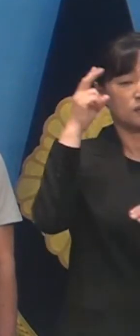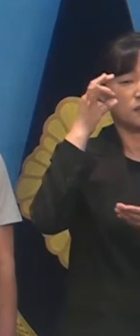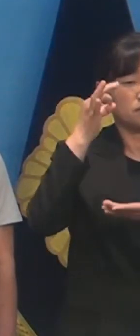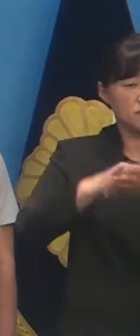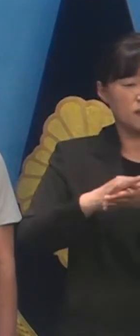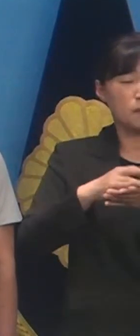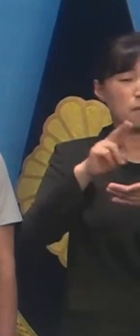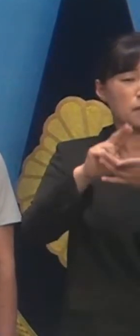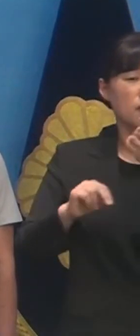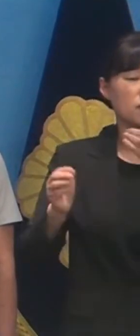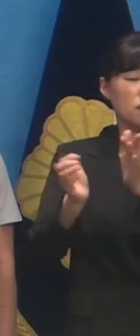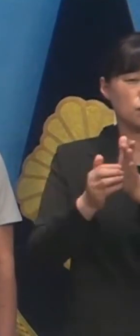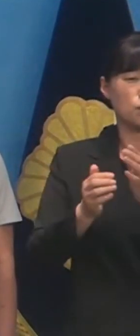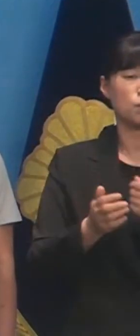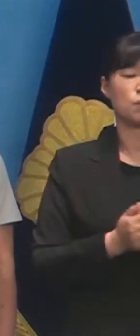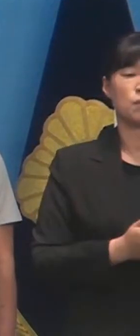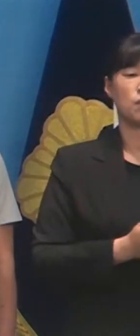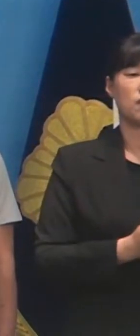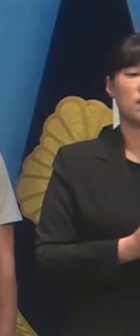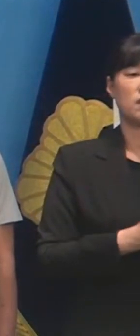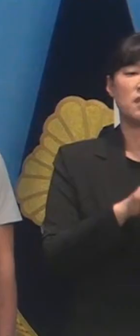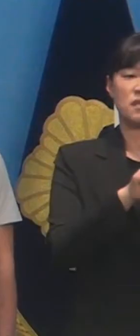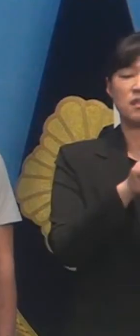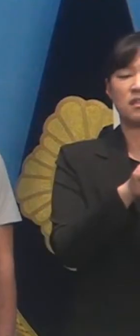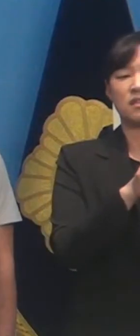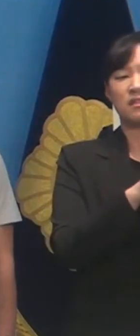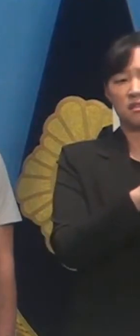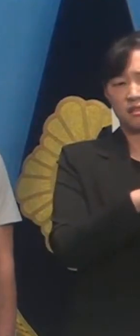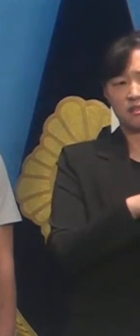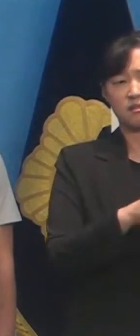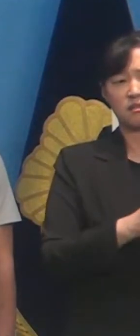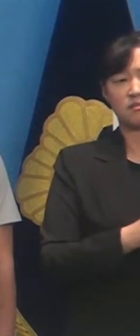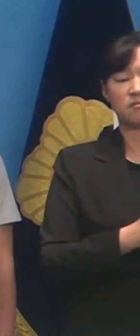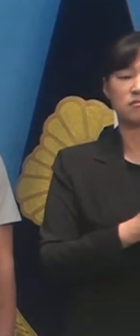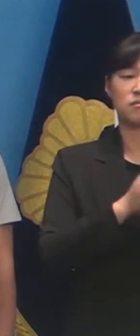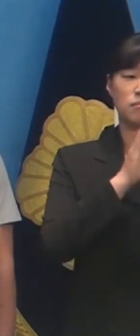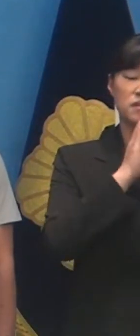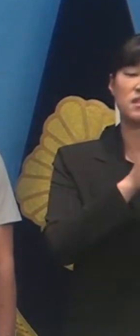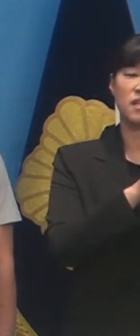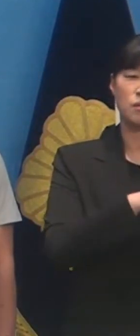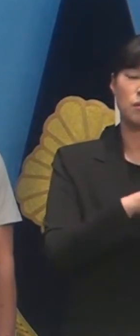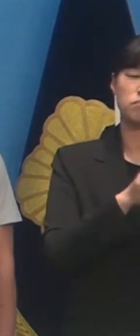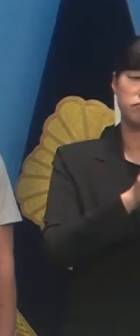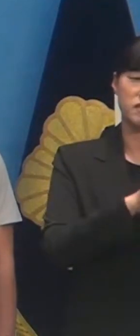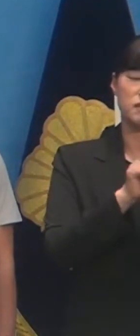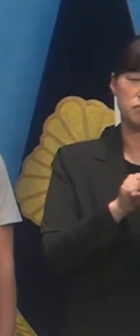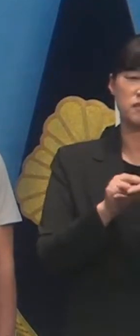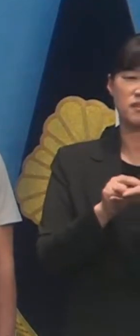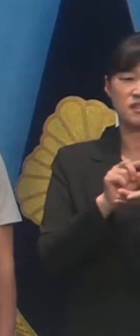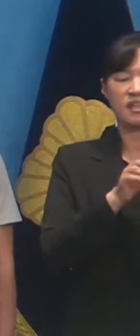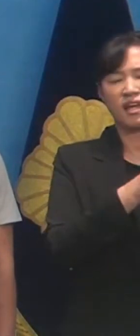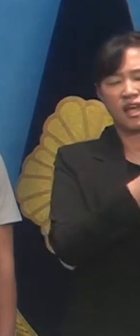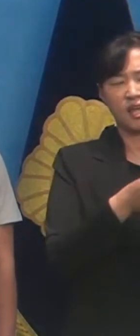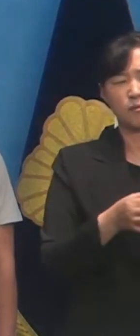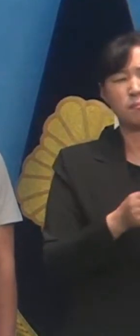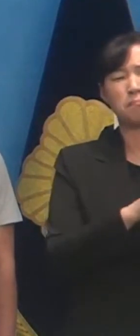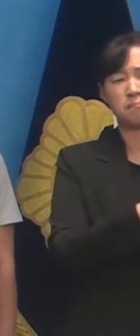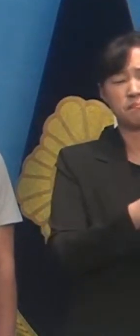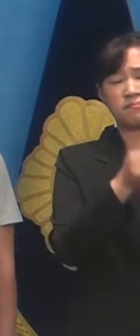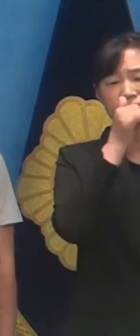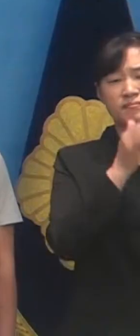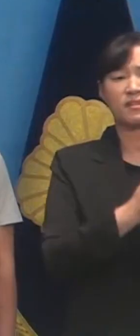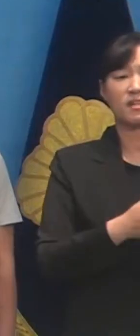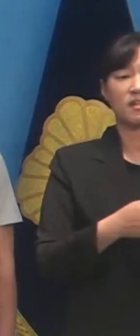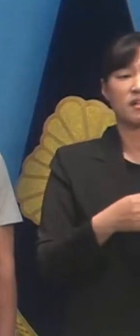지임으로 넘어가고 이런 일들은 당시에도 수없이 제기되어 왔던 문제였습니다.